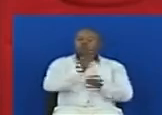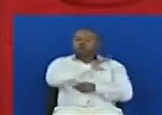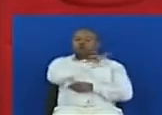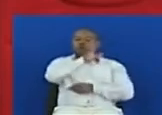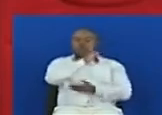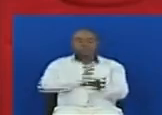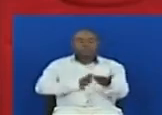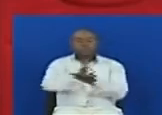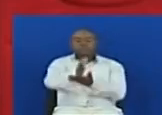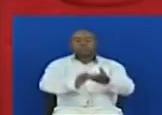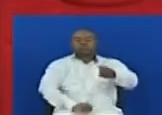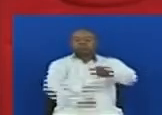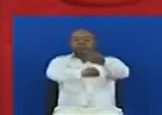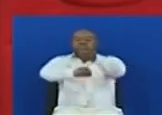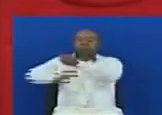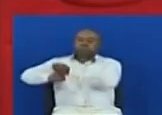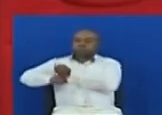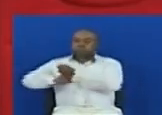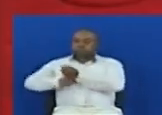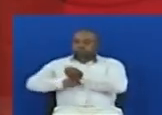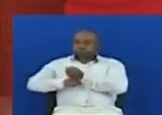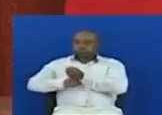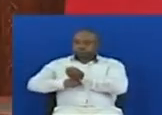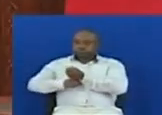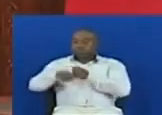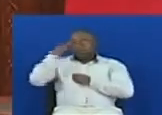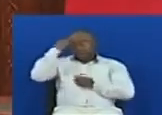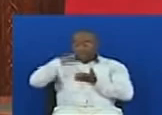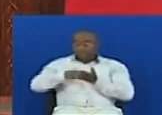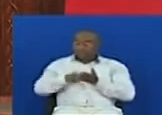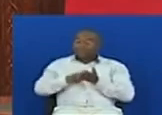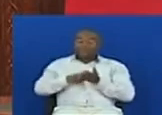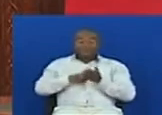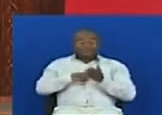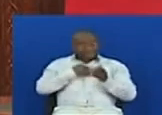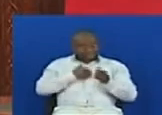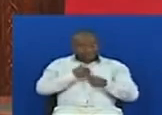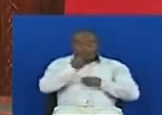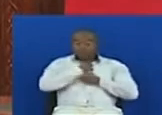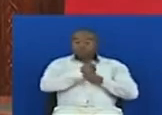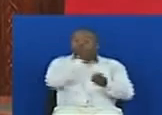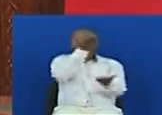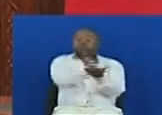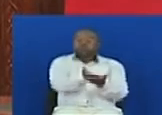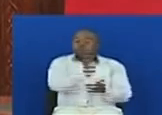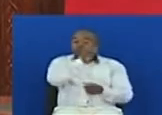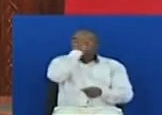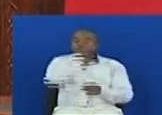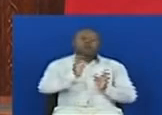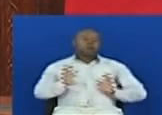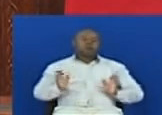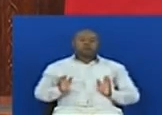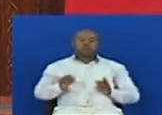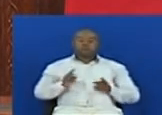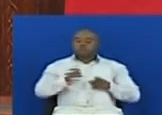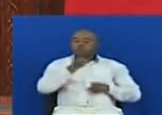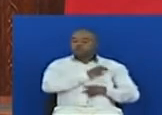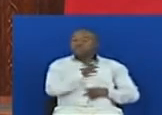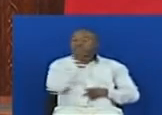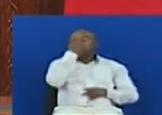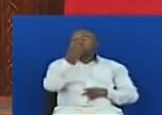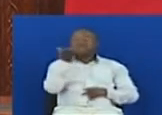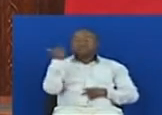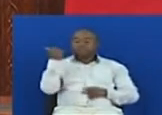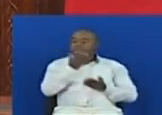maono ya Mwenyezi Mungu yalionekana toka siku nyingi. Alikuwa akija hapa hakuna mtu anayetaka kupingana naye. Wizara mbili ilikuwa zipati